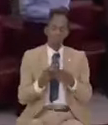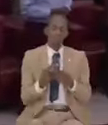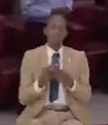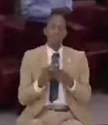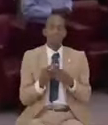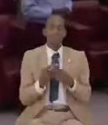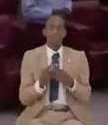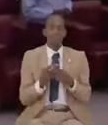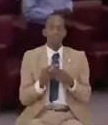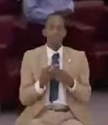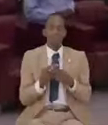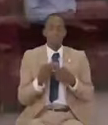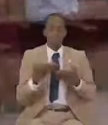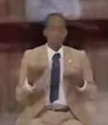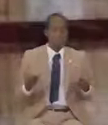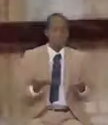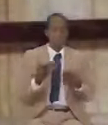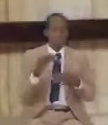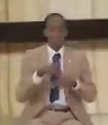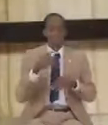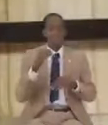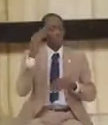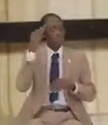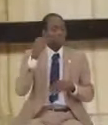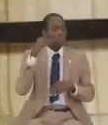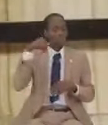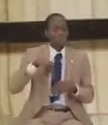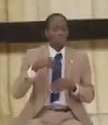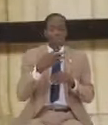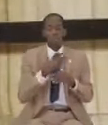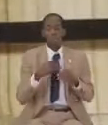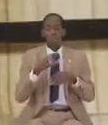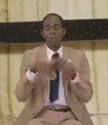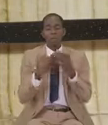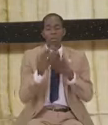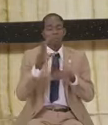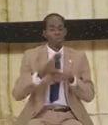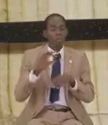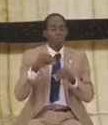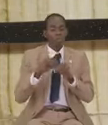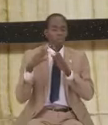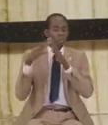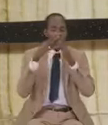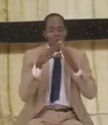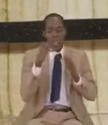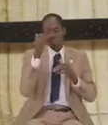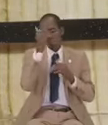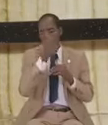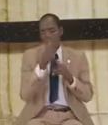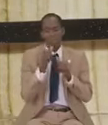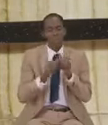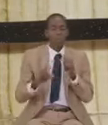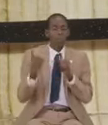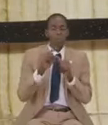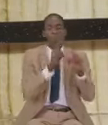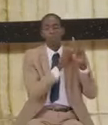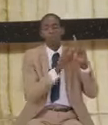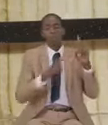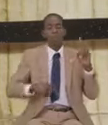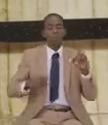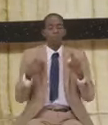ici au siège et dans toutes les églises aussi au pays dans ce pays dans la